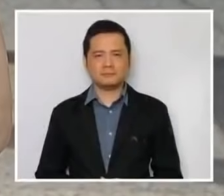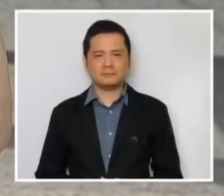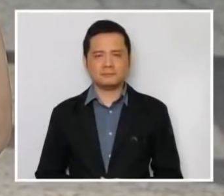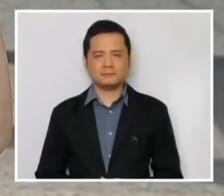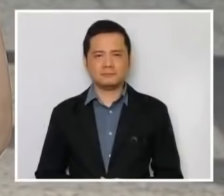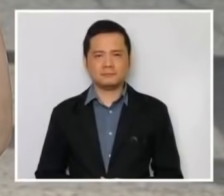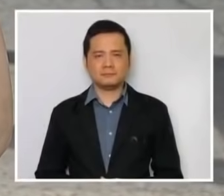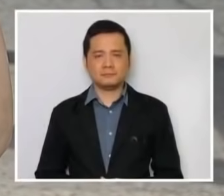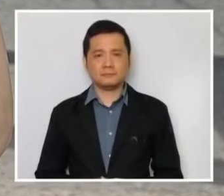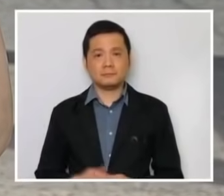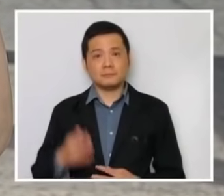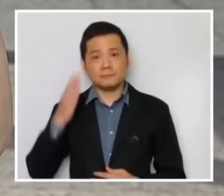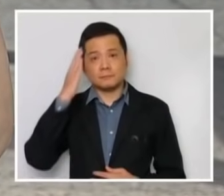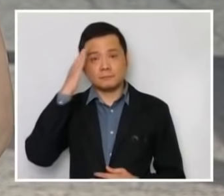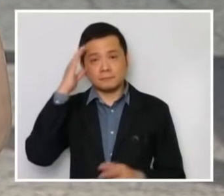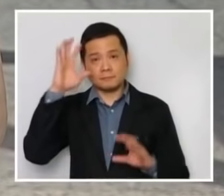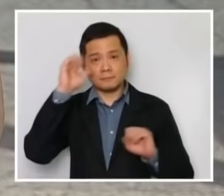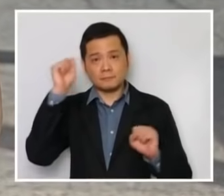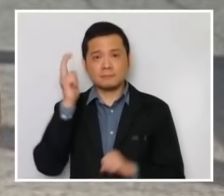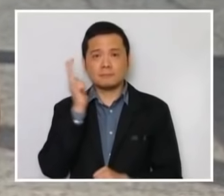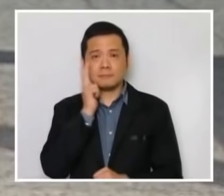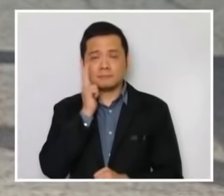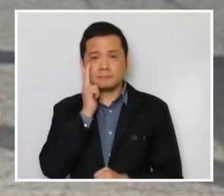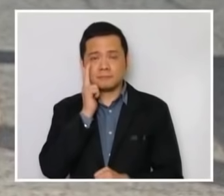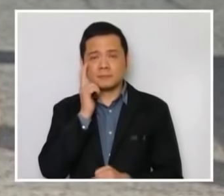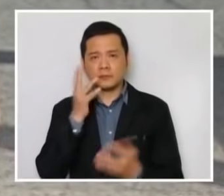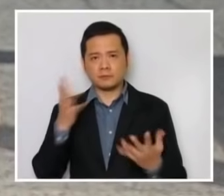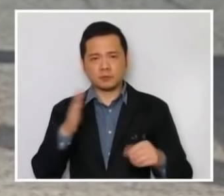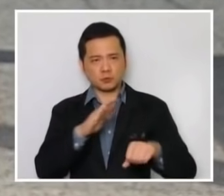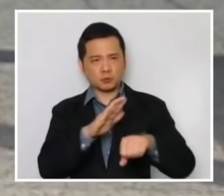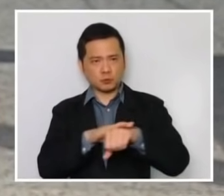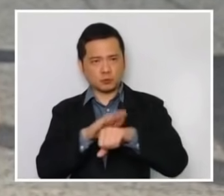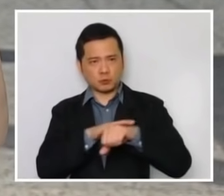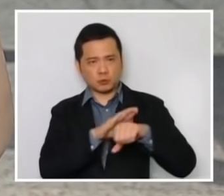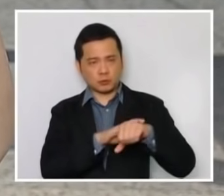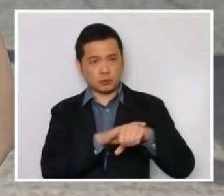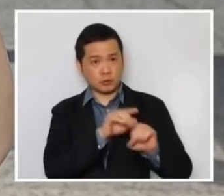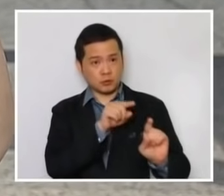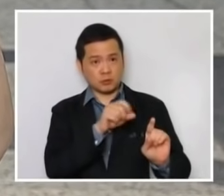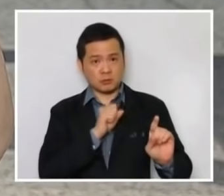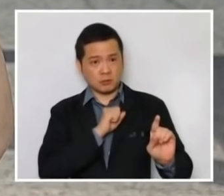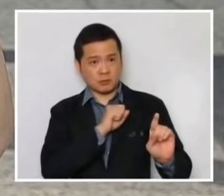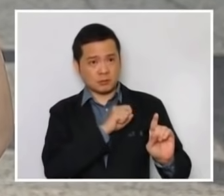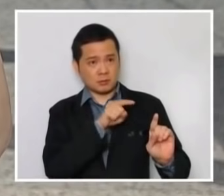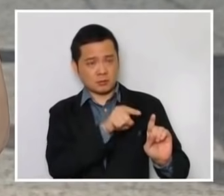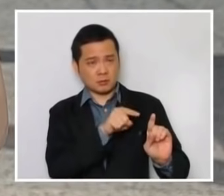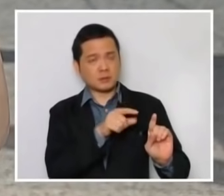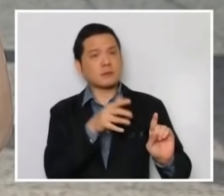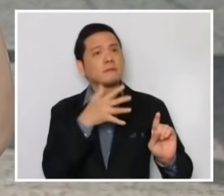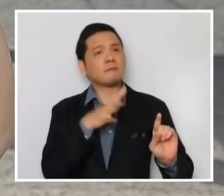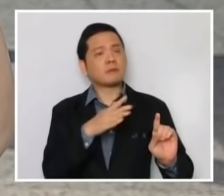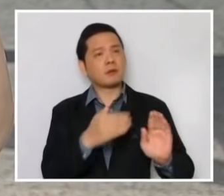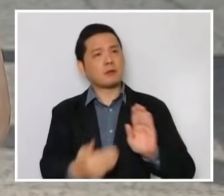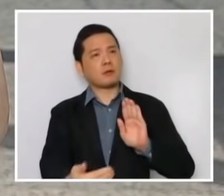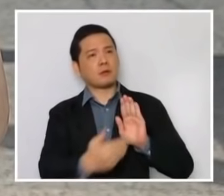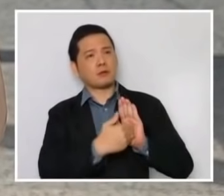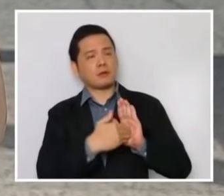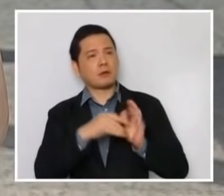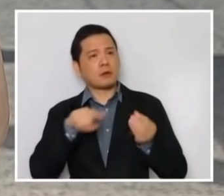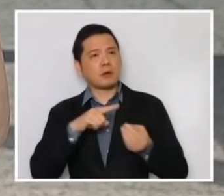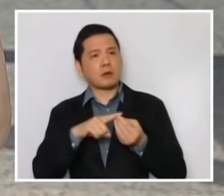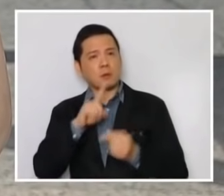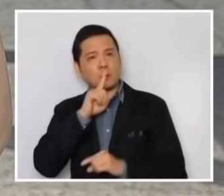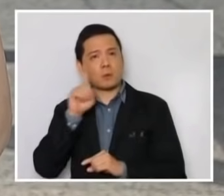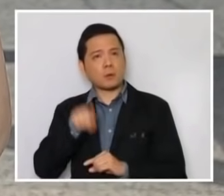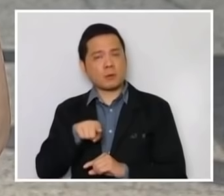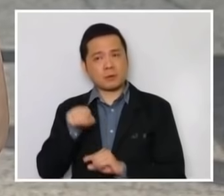Nagbabala si Pangulong Rodrigo Duterte na ipaaaresto niya ang mga senador kapag ipinakontempt nila ang mga taga-ehekutibo na